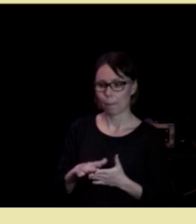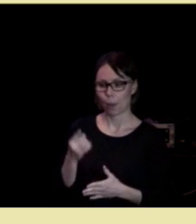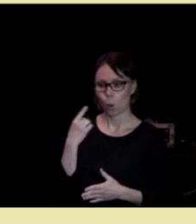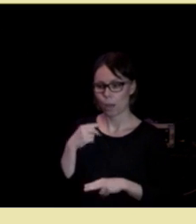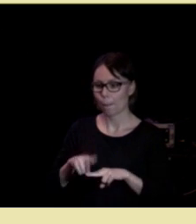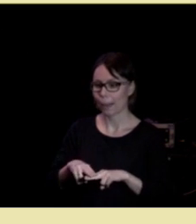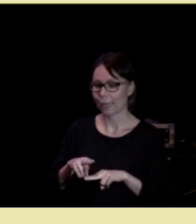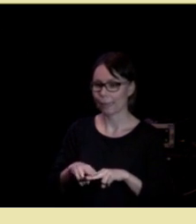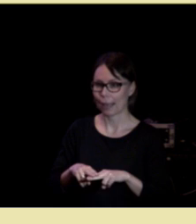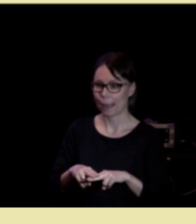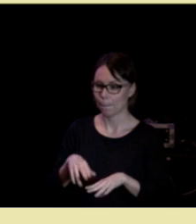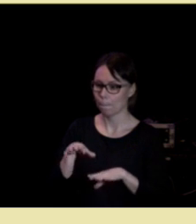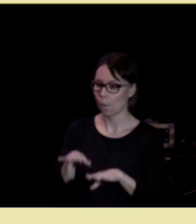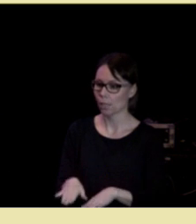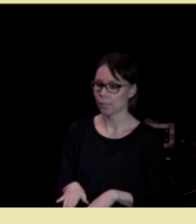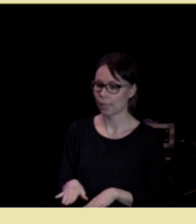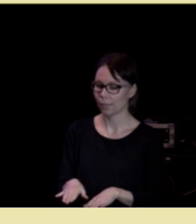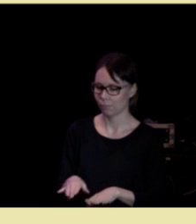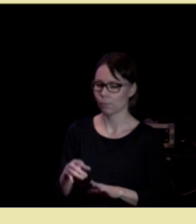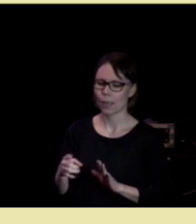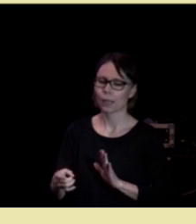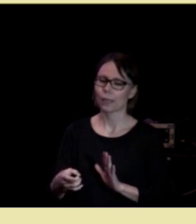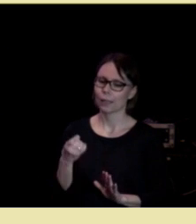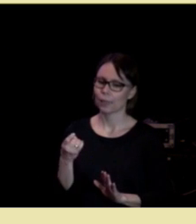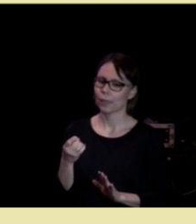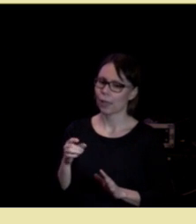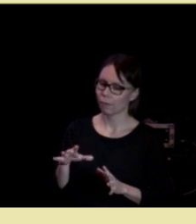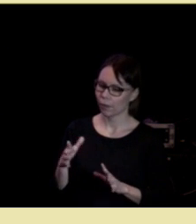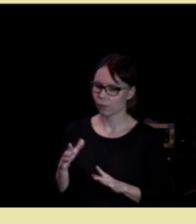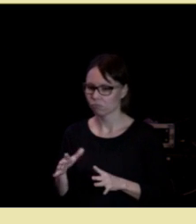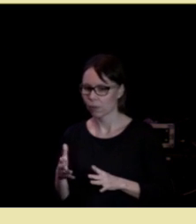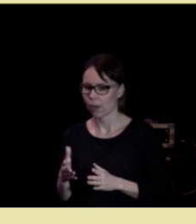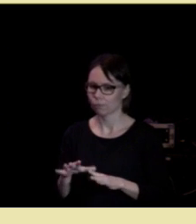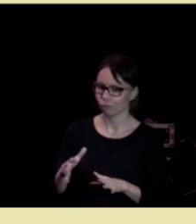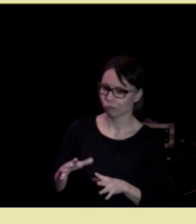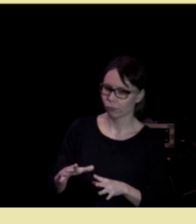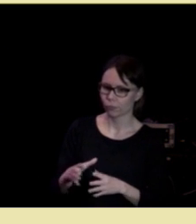øremerkede plasser, det krever et visst befolkningsgrunnlag.